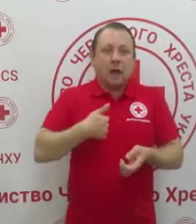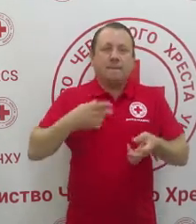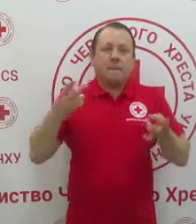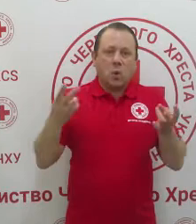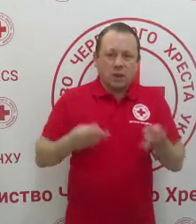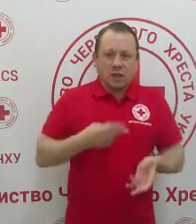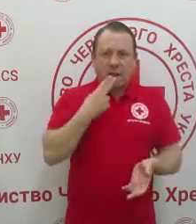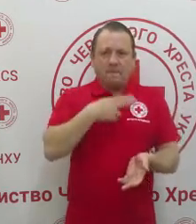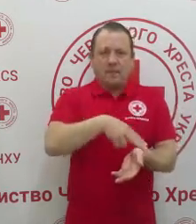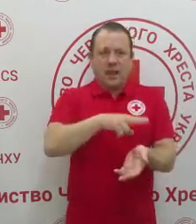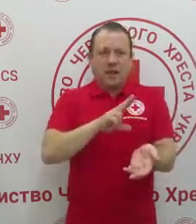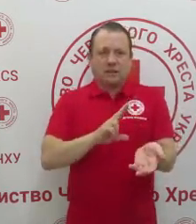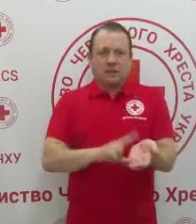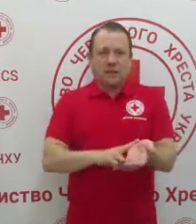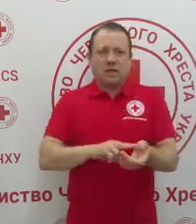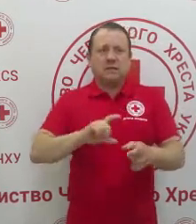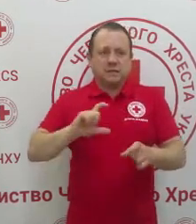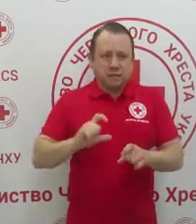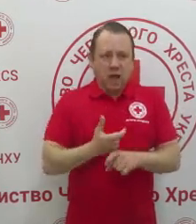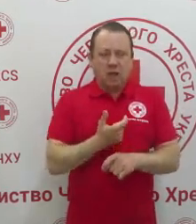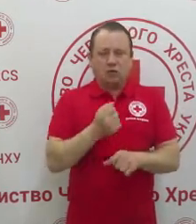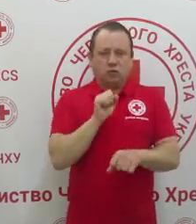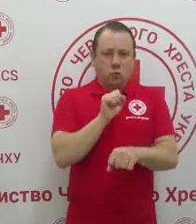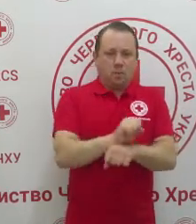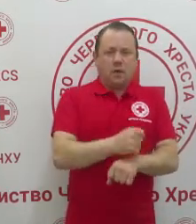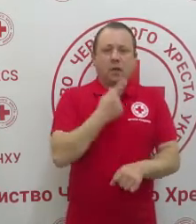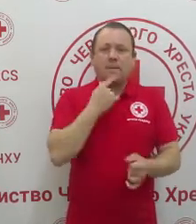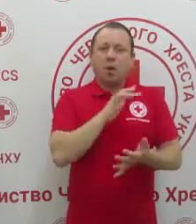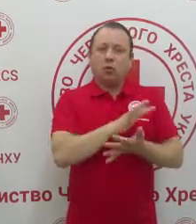Притисни, нам потрібен пластир.